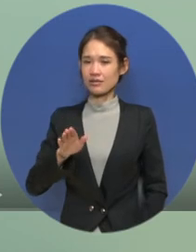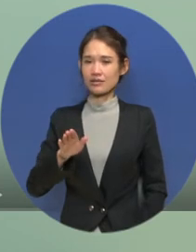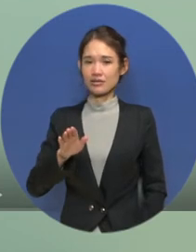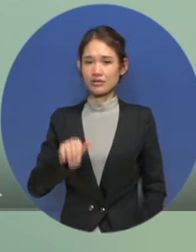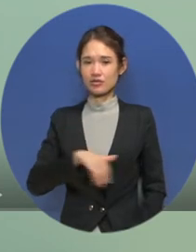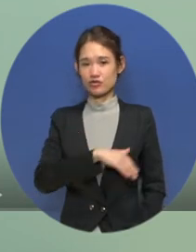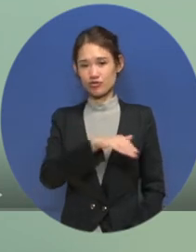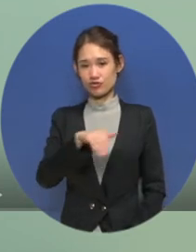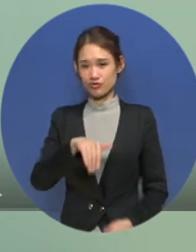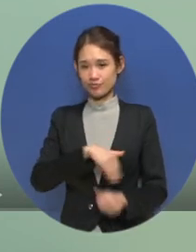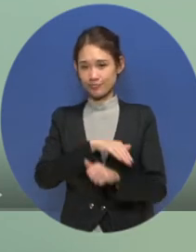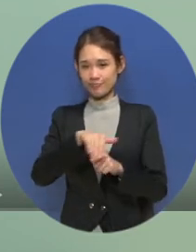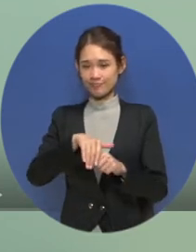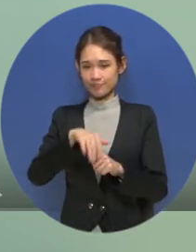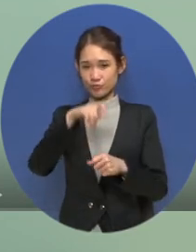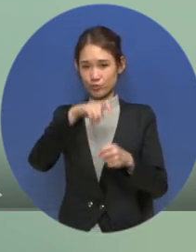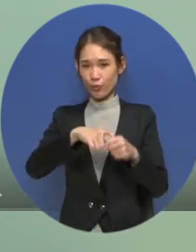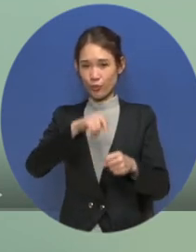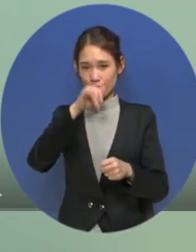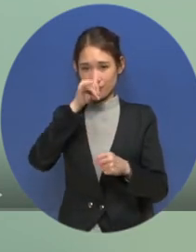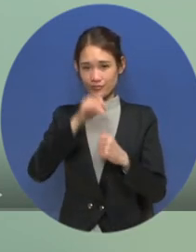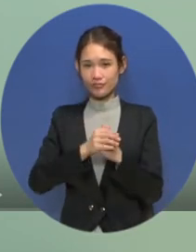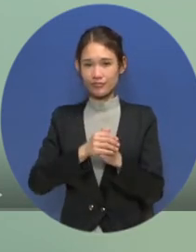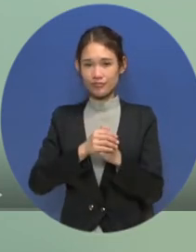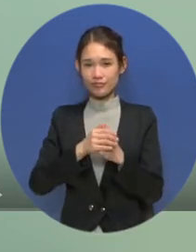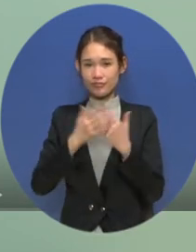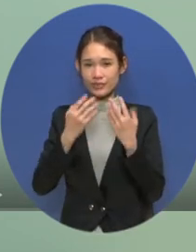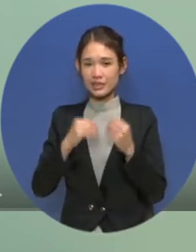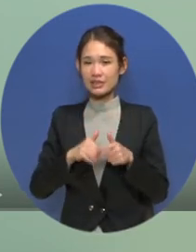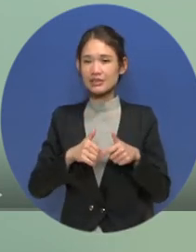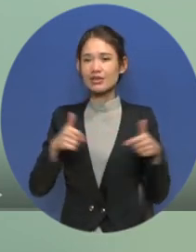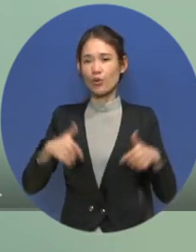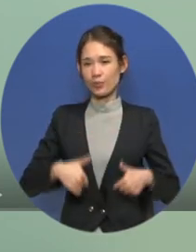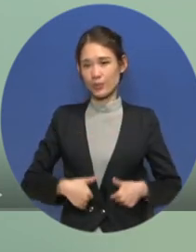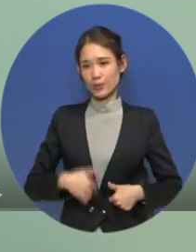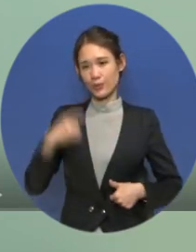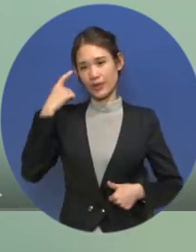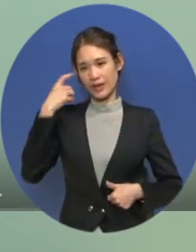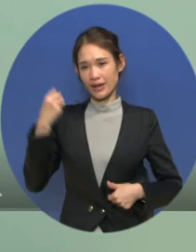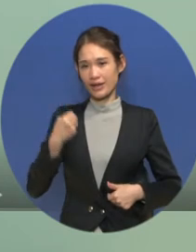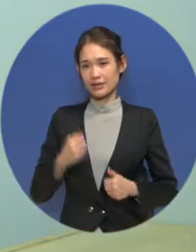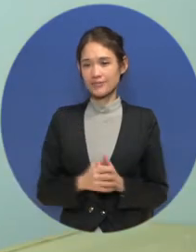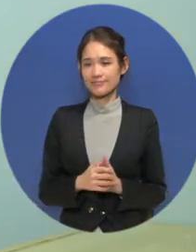주어진 상황에서 훈련의 목표를 두고 있고요. 많이 늘어나야 된다고 생각합니다.